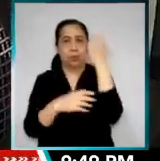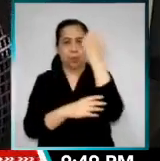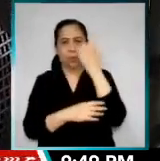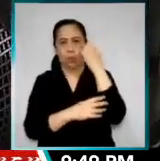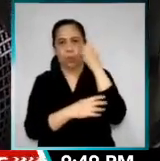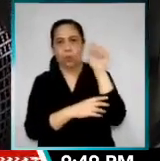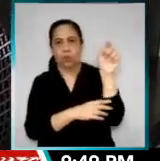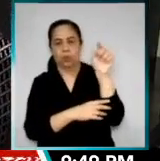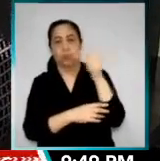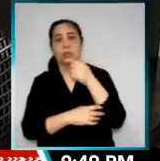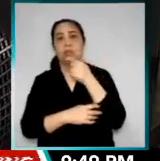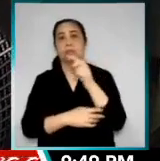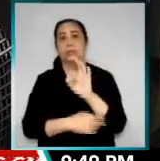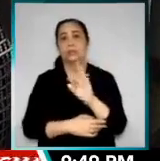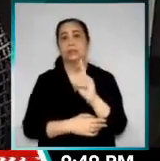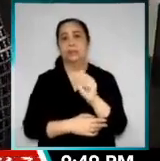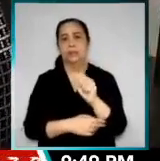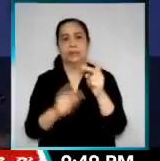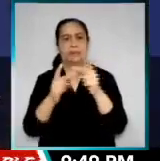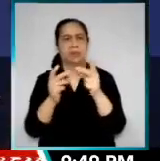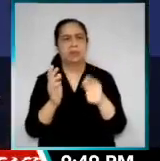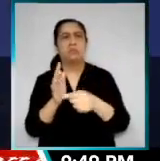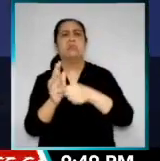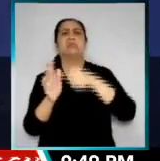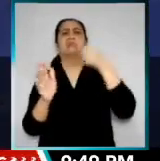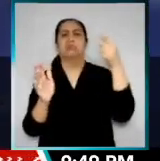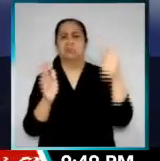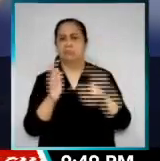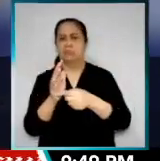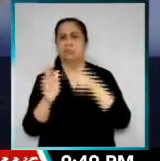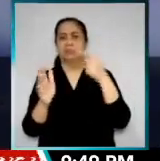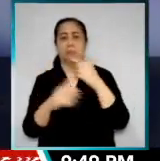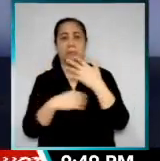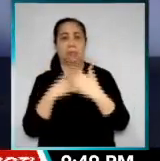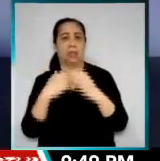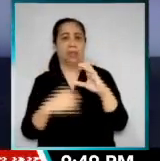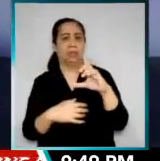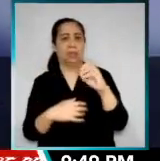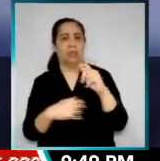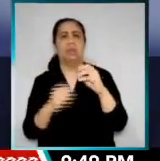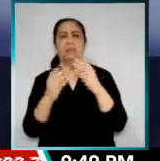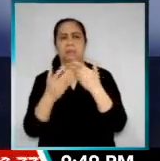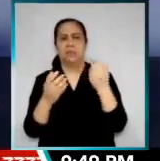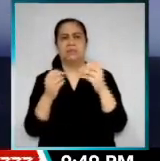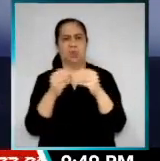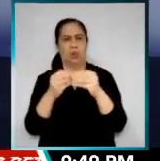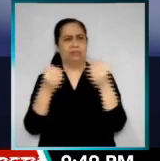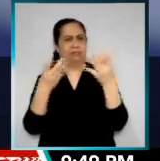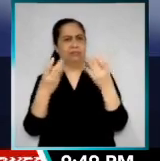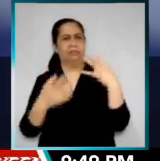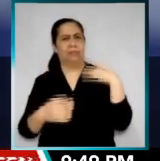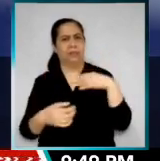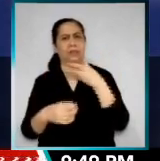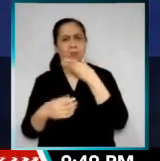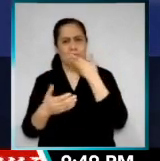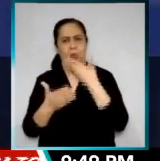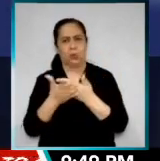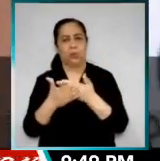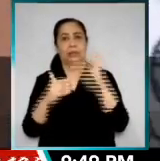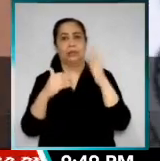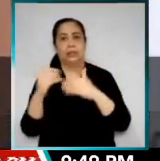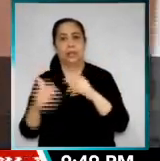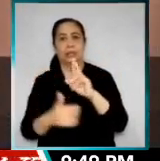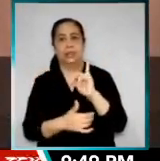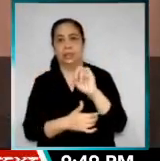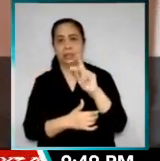ng FDA, very rare daw ang mga kaso ng blood clot at mas matimbang daw ang benepisyo ng bakuna kaysa sa risk. Sa Pilipinas, wala